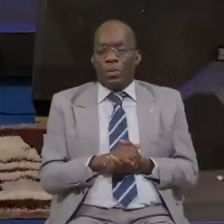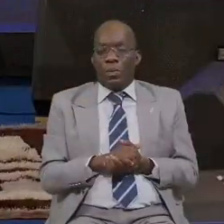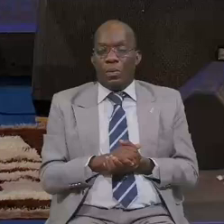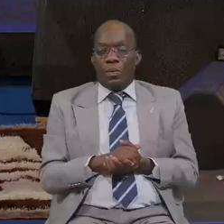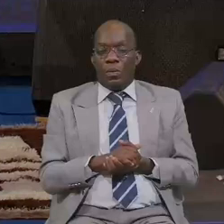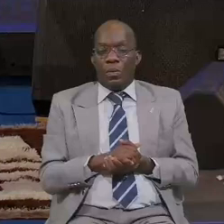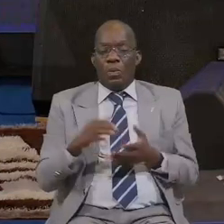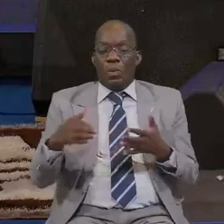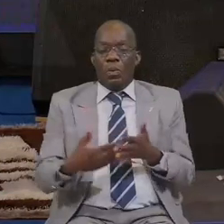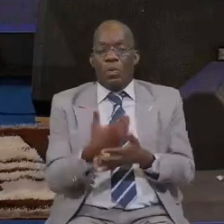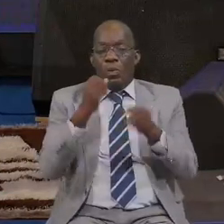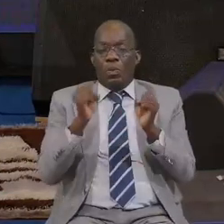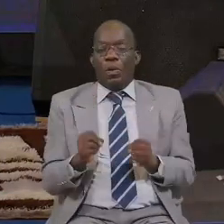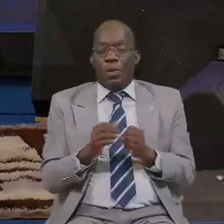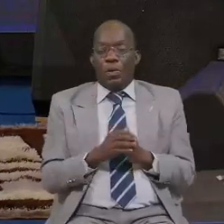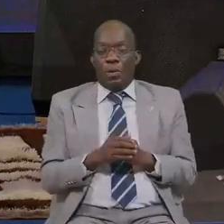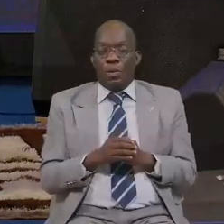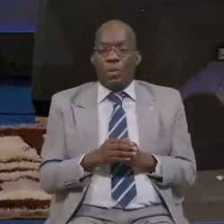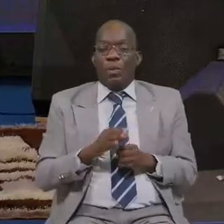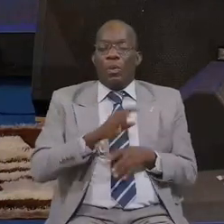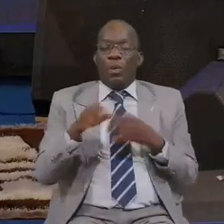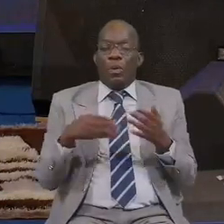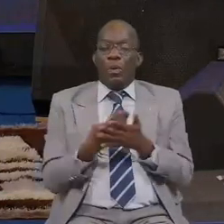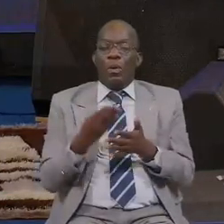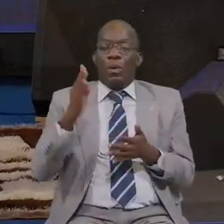Une nouvelle puissance. Tout par la grâce.